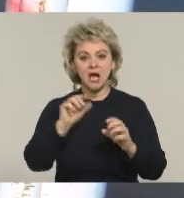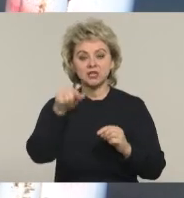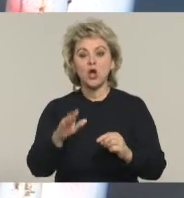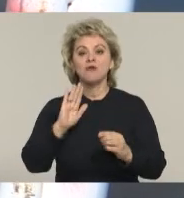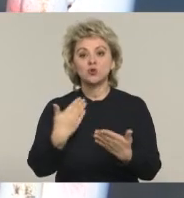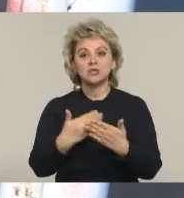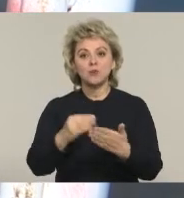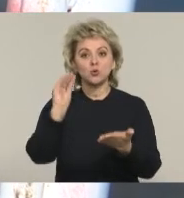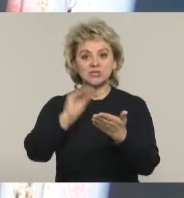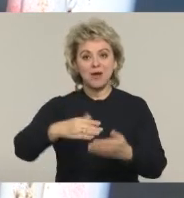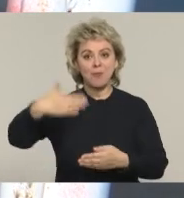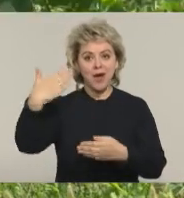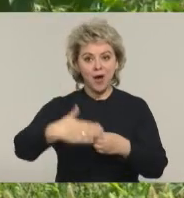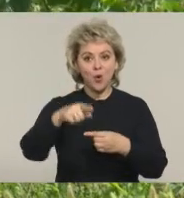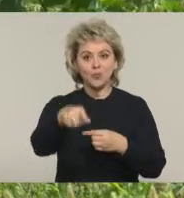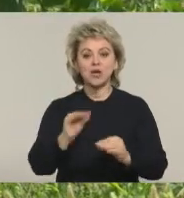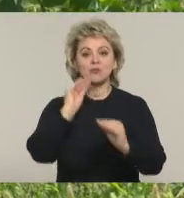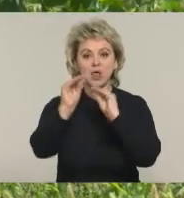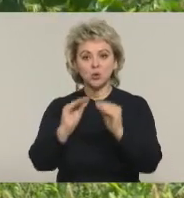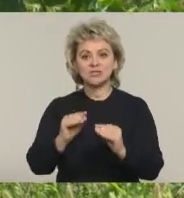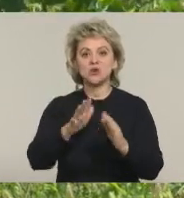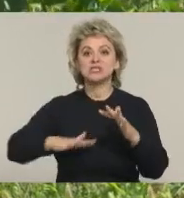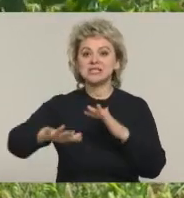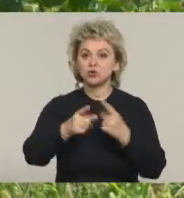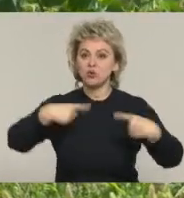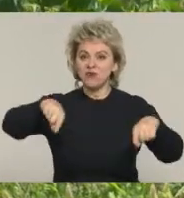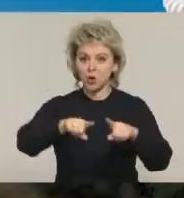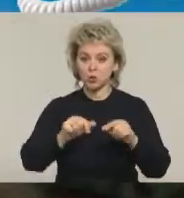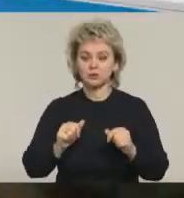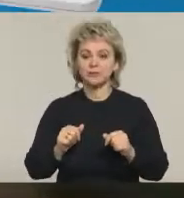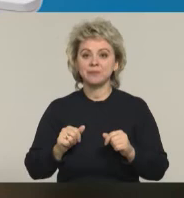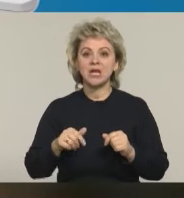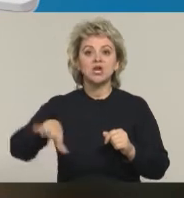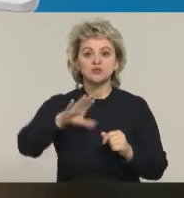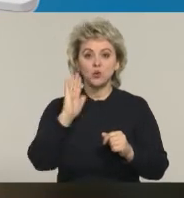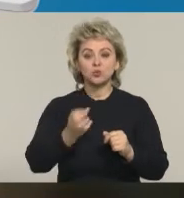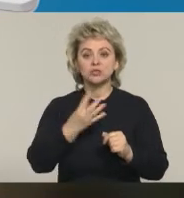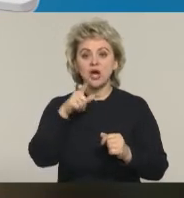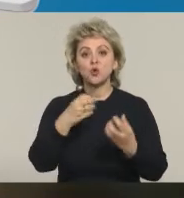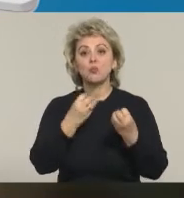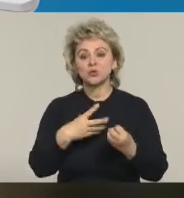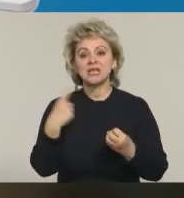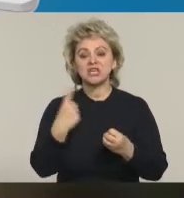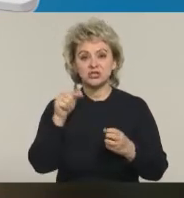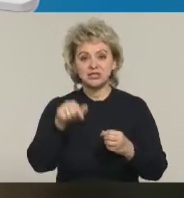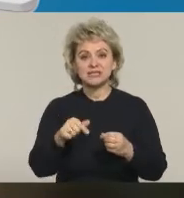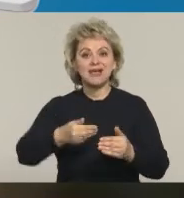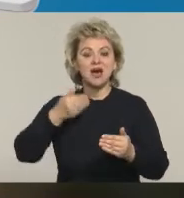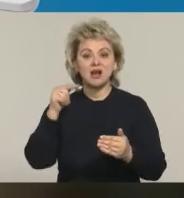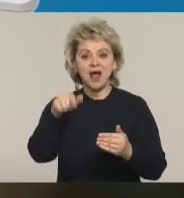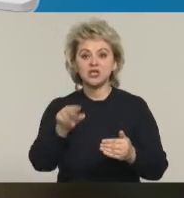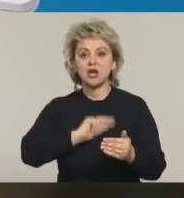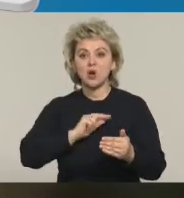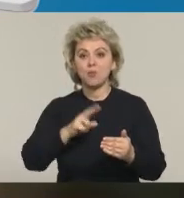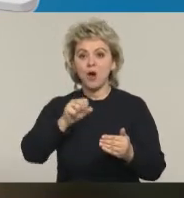Вот, например, установили шлагбаумы и благоустраивают территорию вокруг. Все будет хорошо, просто единственное, что ранее